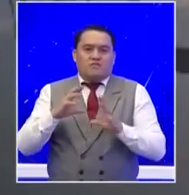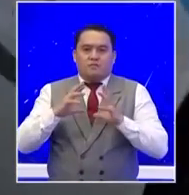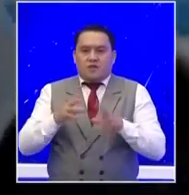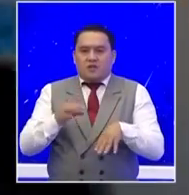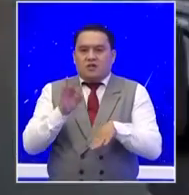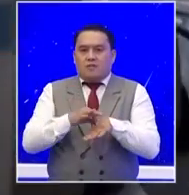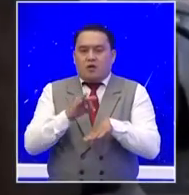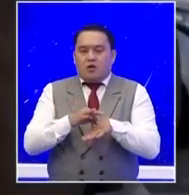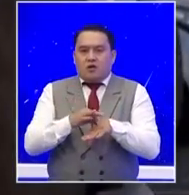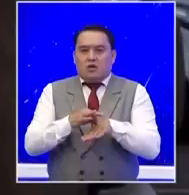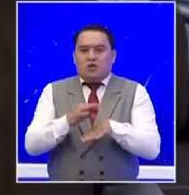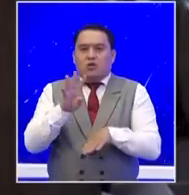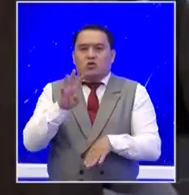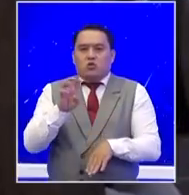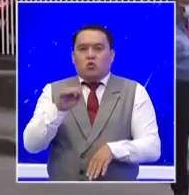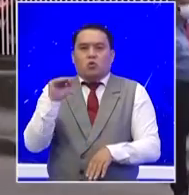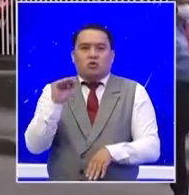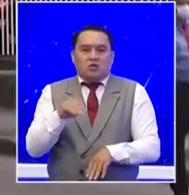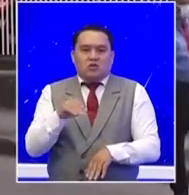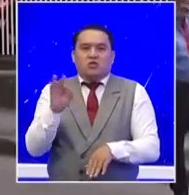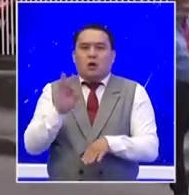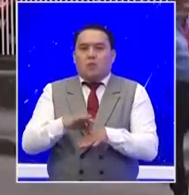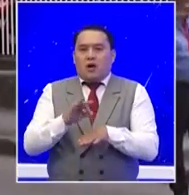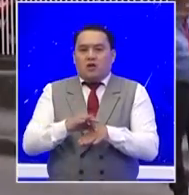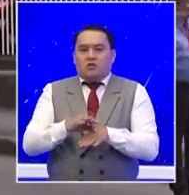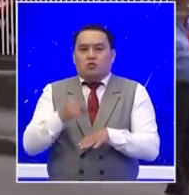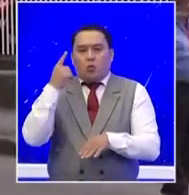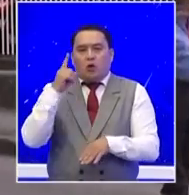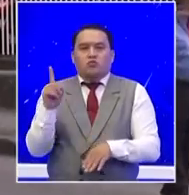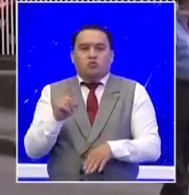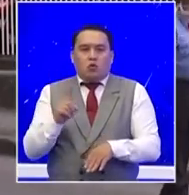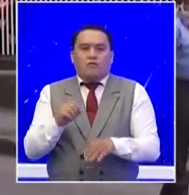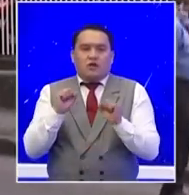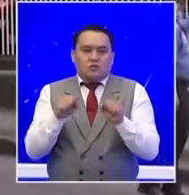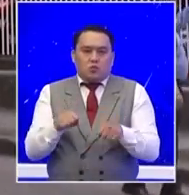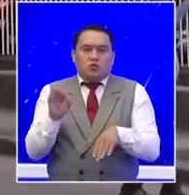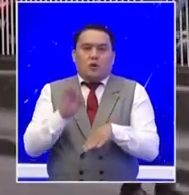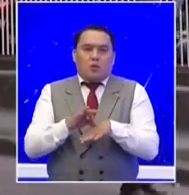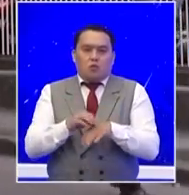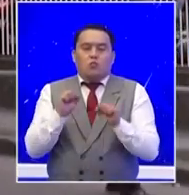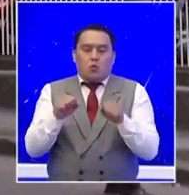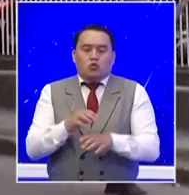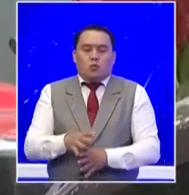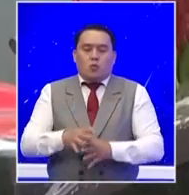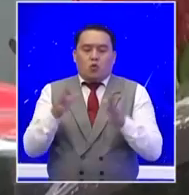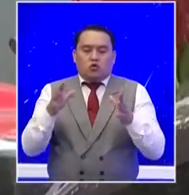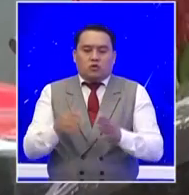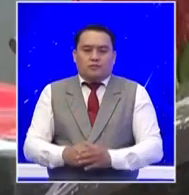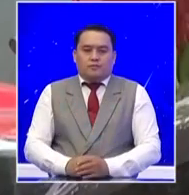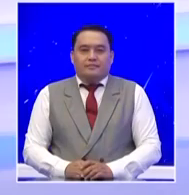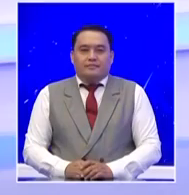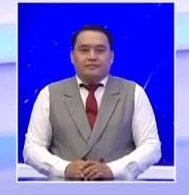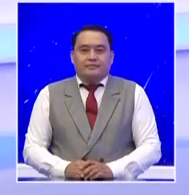Там зафиксировано более 400 тысяч заболевших, однако врачи считают, что реальное число зараженных может быть выше.